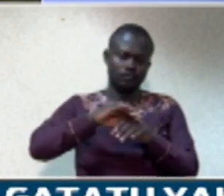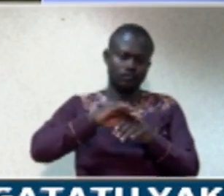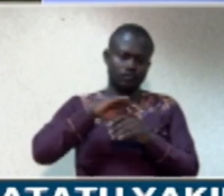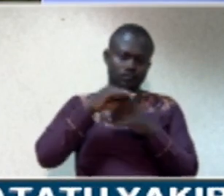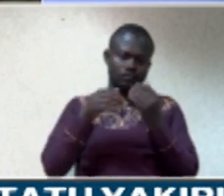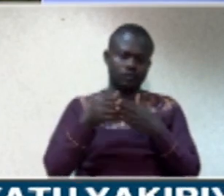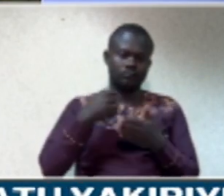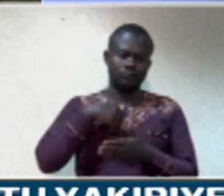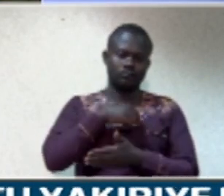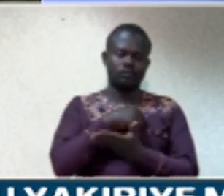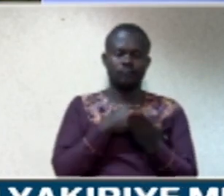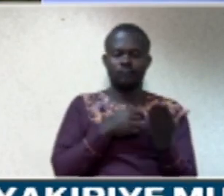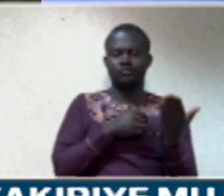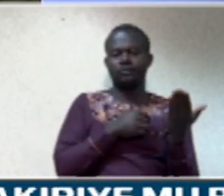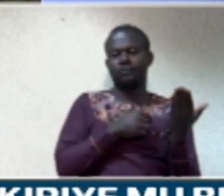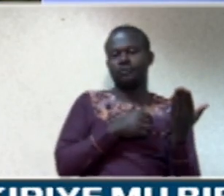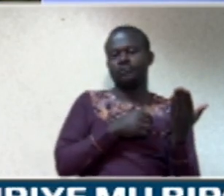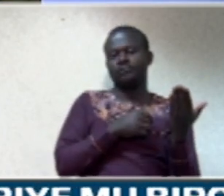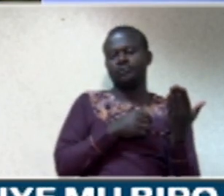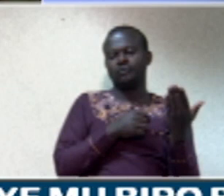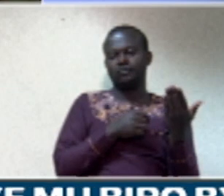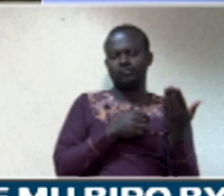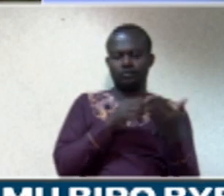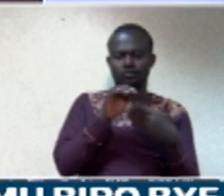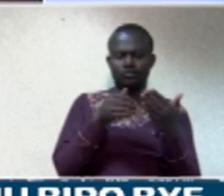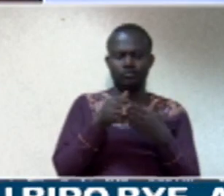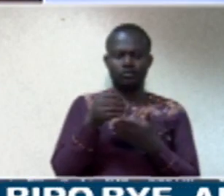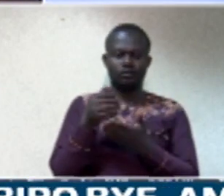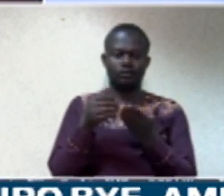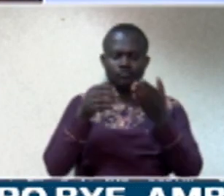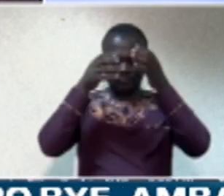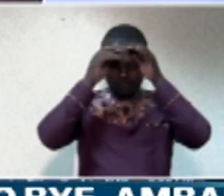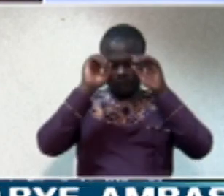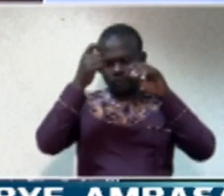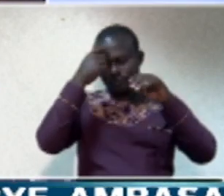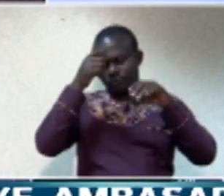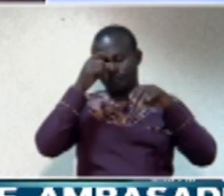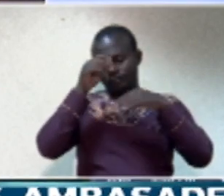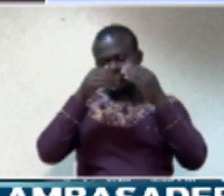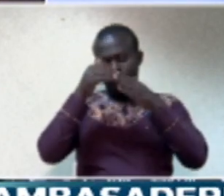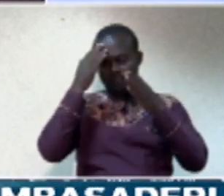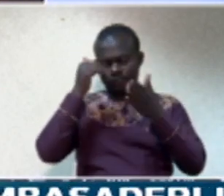umushinga utari mu bubasha bwa Sena icyo gihe wohererezwa perezida wa Repubulika kugira ngo